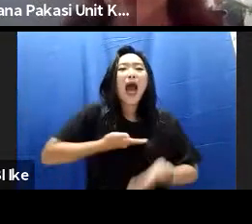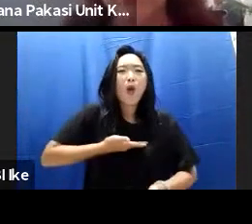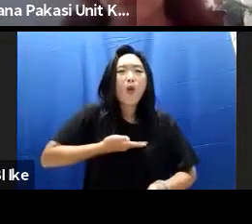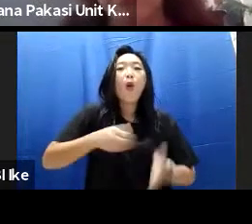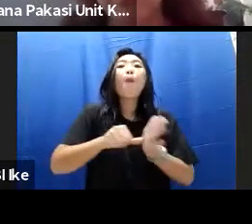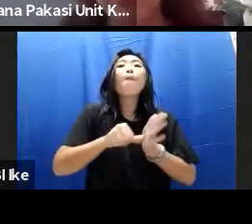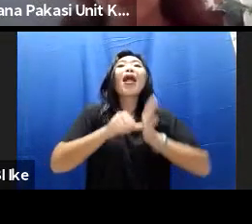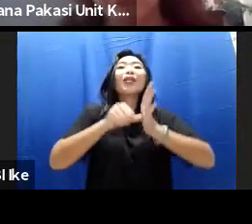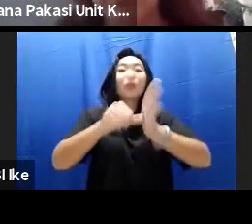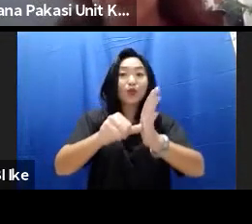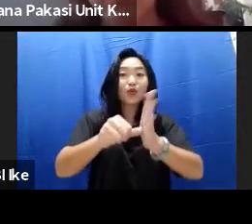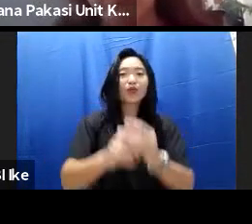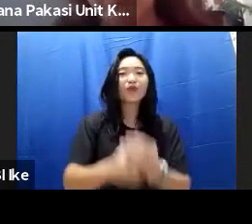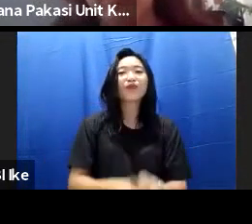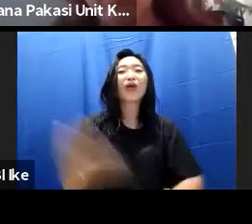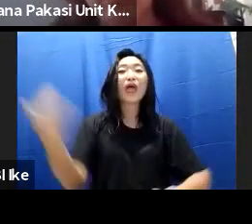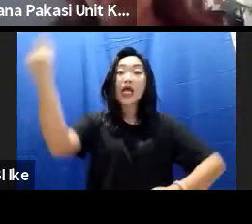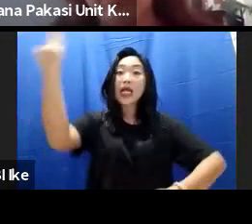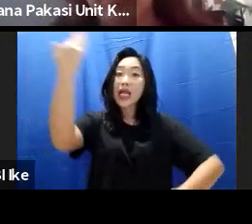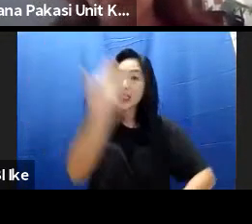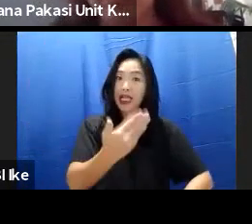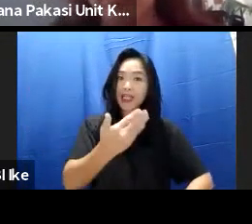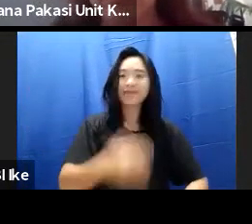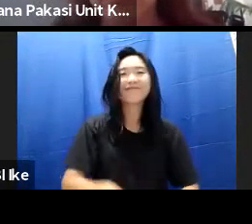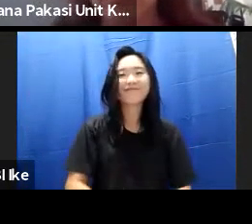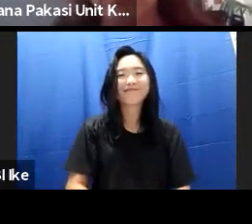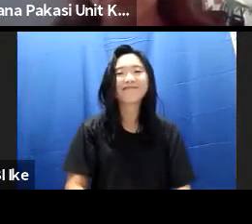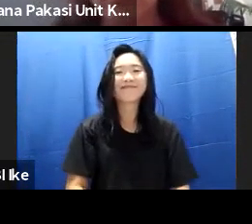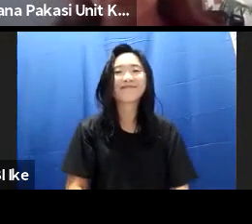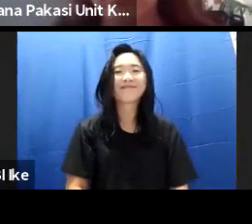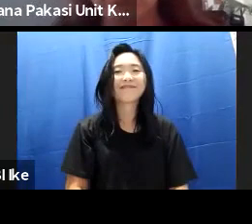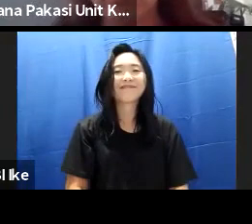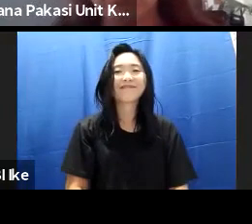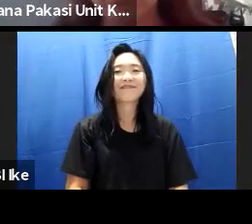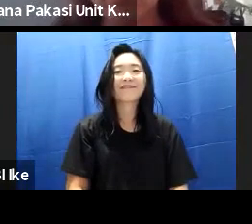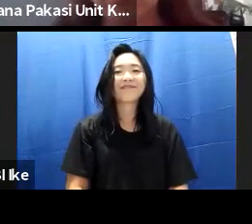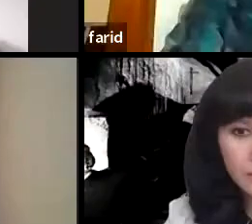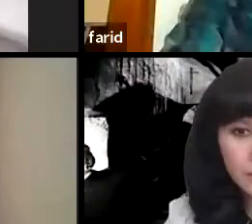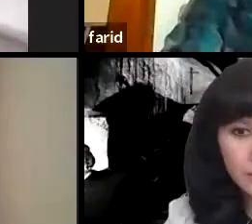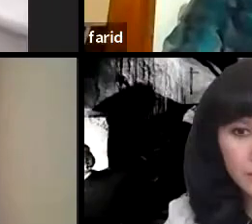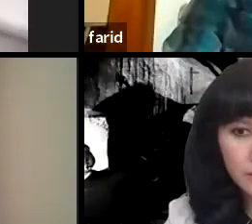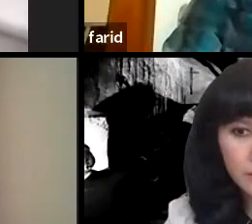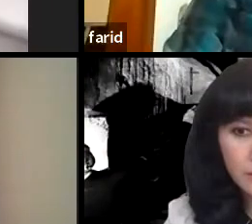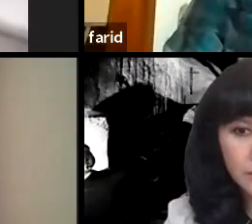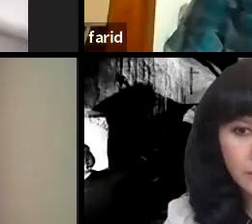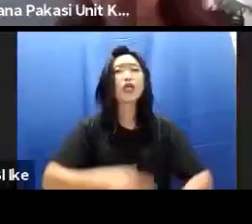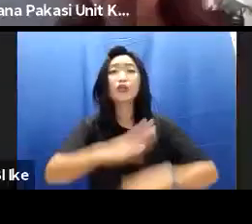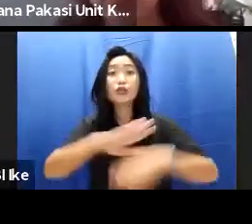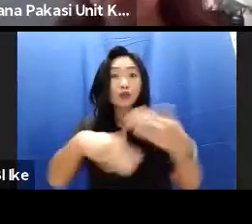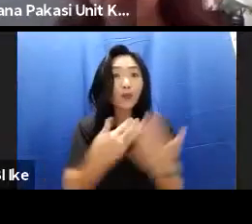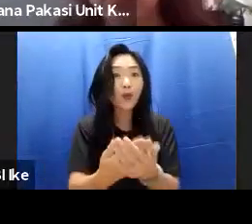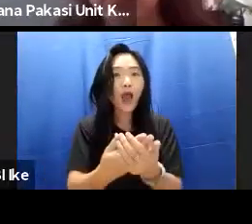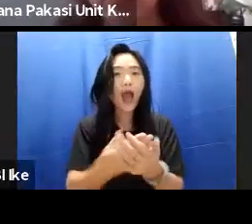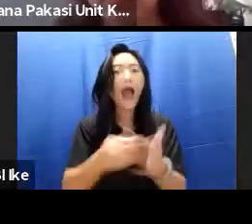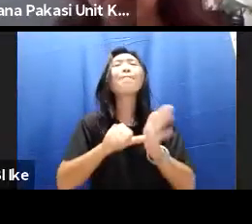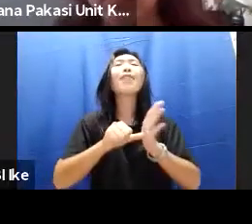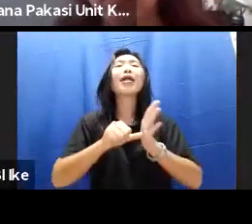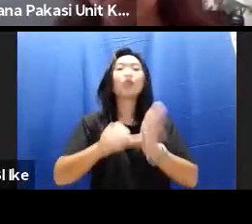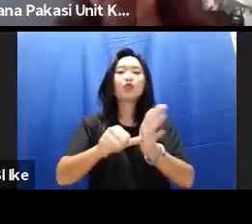voluntarisme secara sukarela gitu. Jadi semuanya memang dibangun atas dasar voluntarisme. Di sini